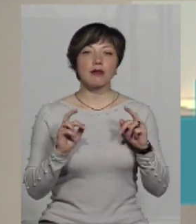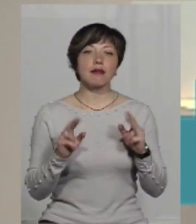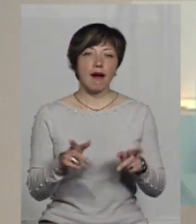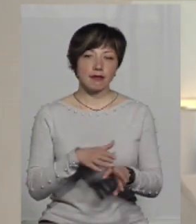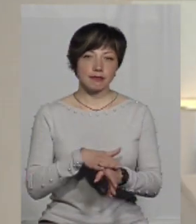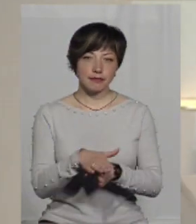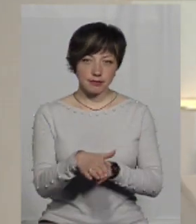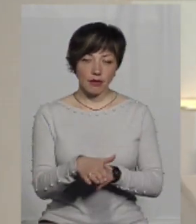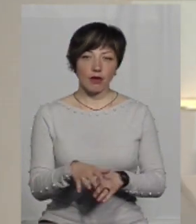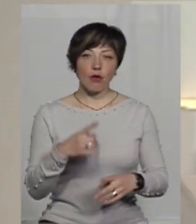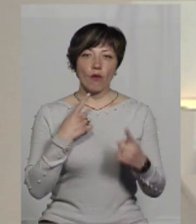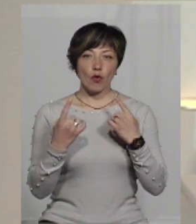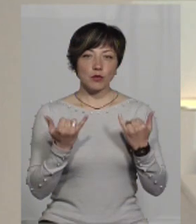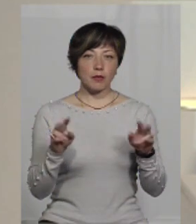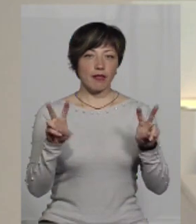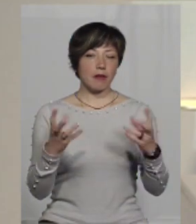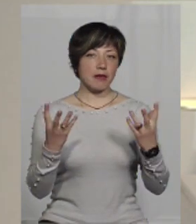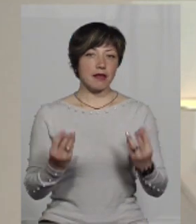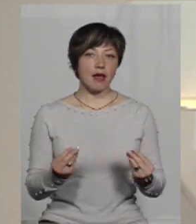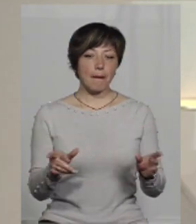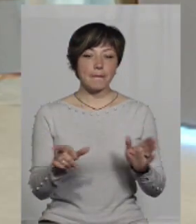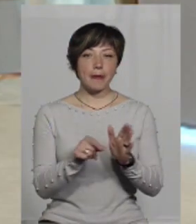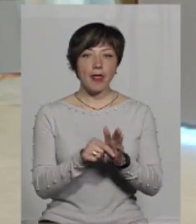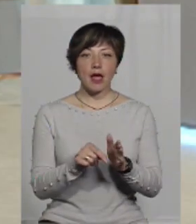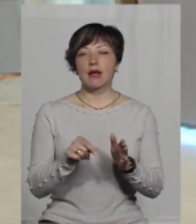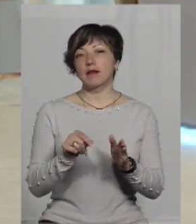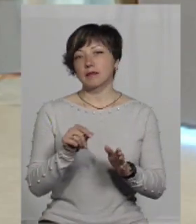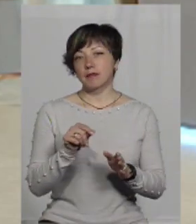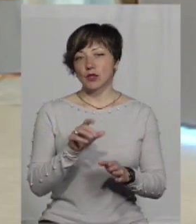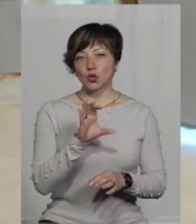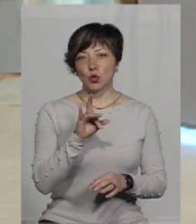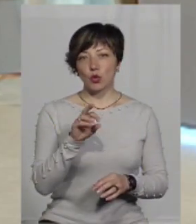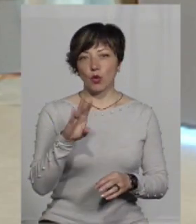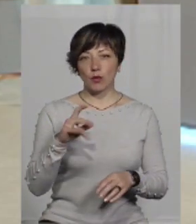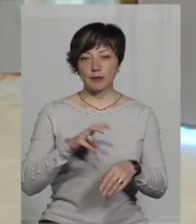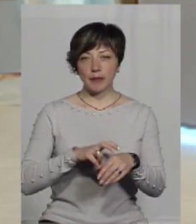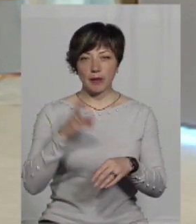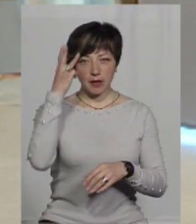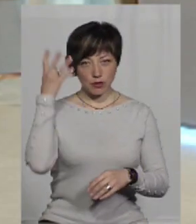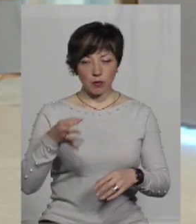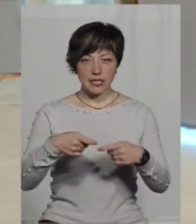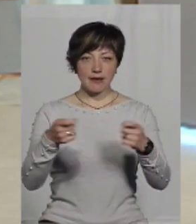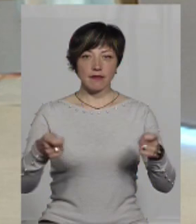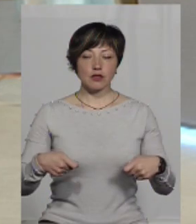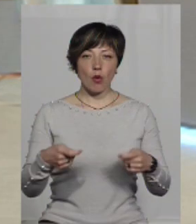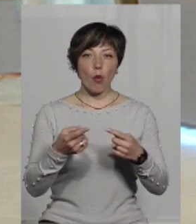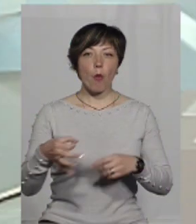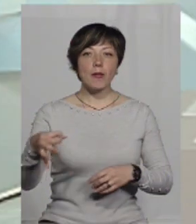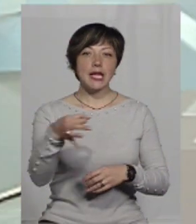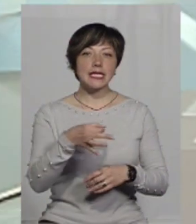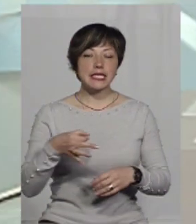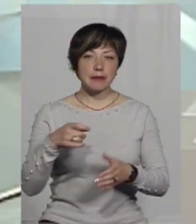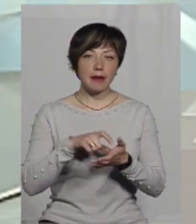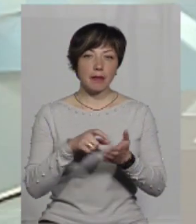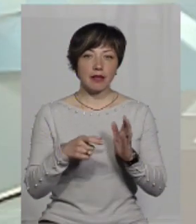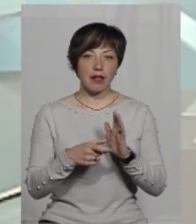воно реалізовується, говоримо нині у темі дня з позаштатним сурдологом Хмельницької області, завідуючою обласним сурдологічним